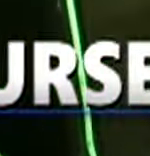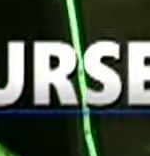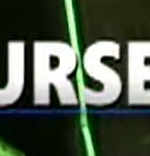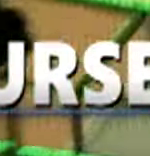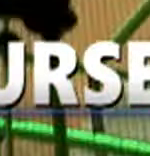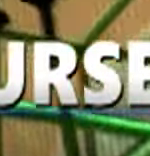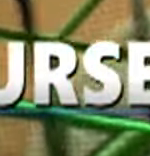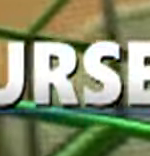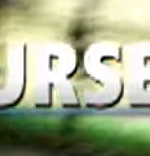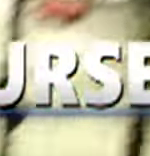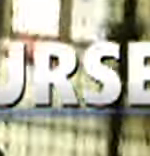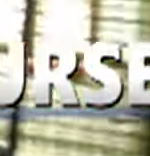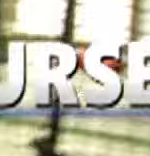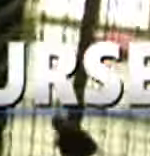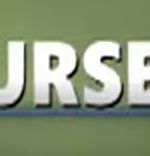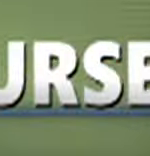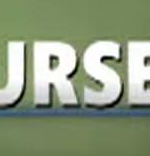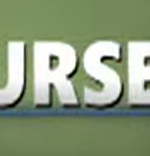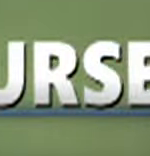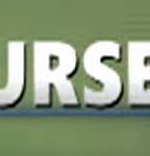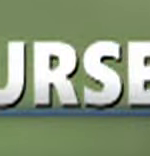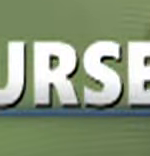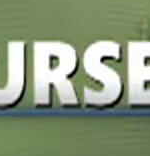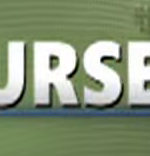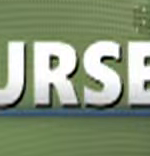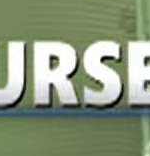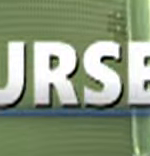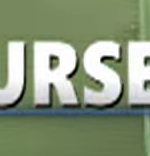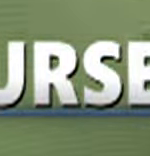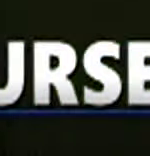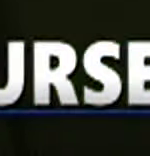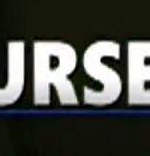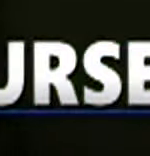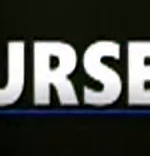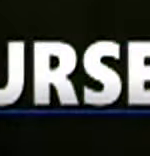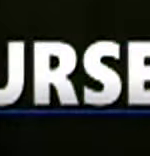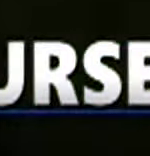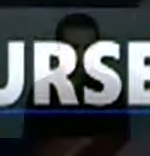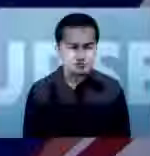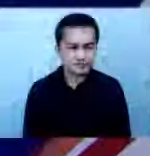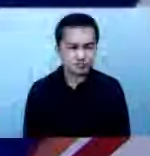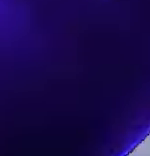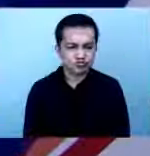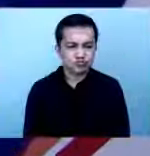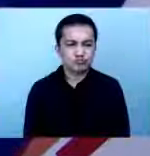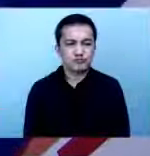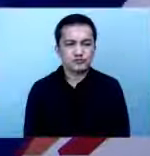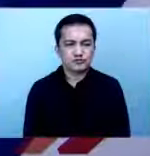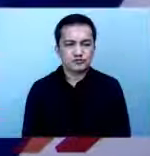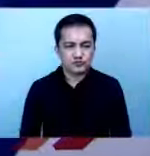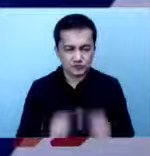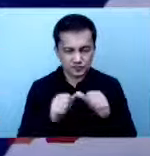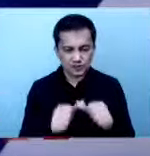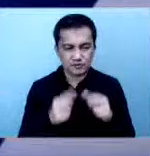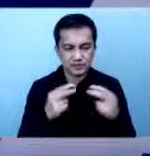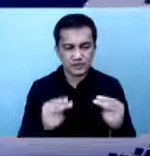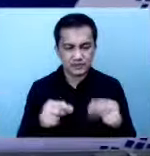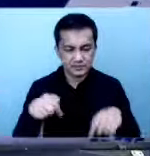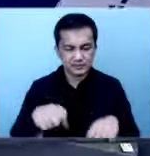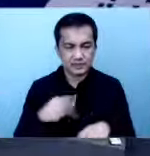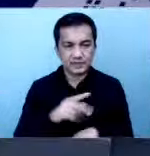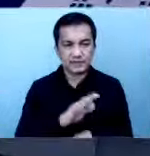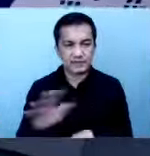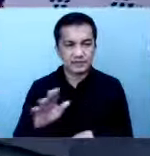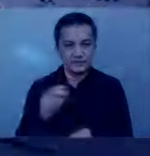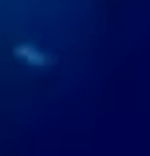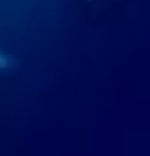dyan, silipin natin ang nakaka-thrill na obstacle course sa Paranaque. Tuloy-tuloy balitan dito sa Frontline Tonight.